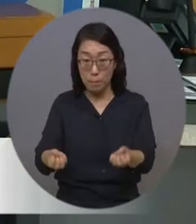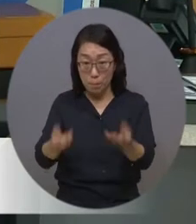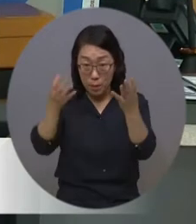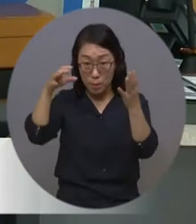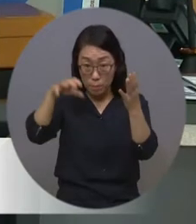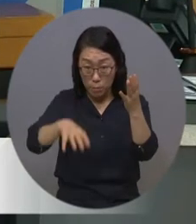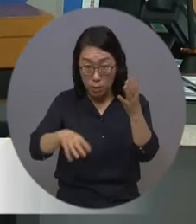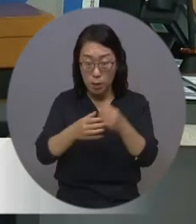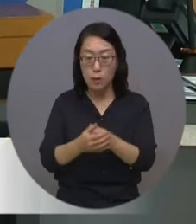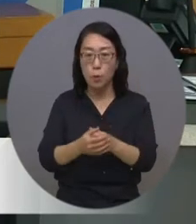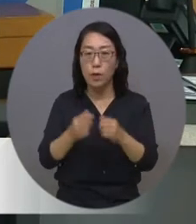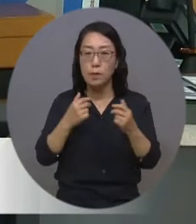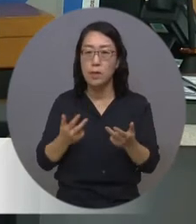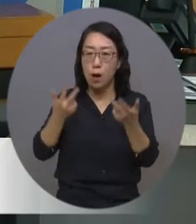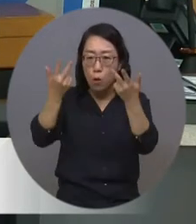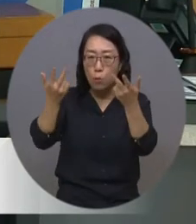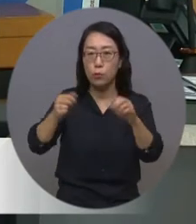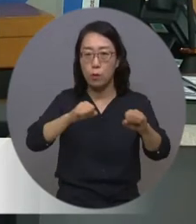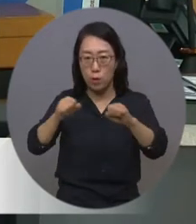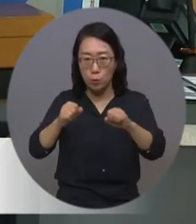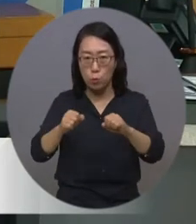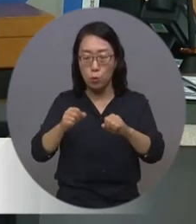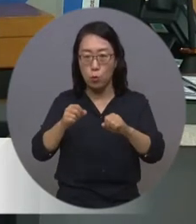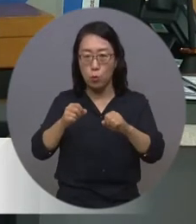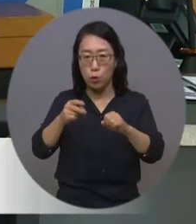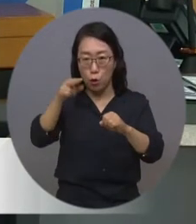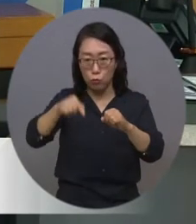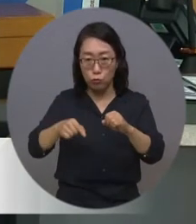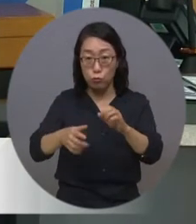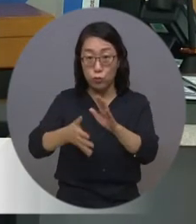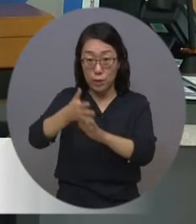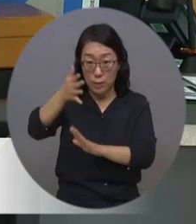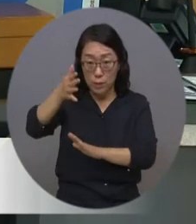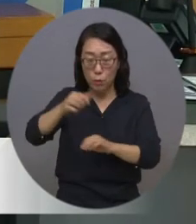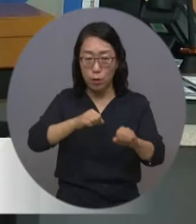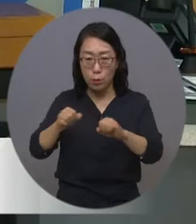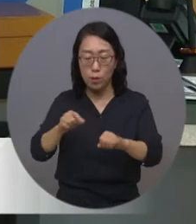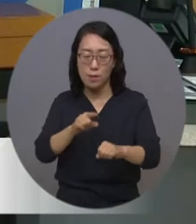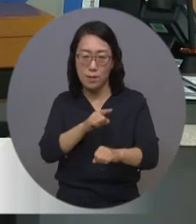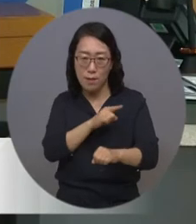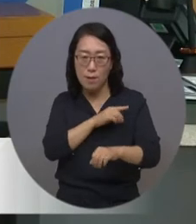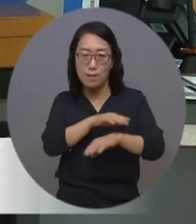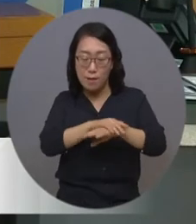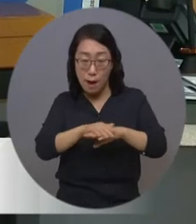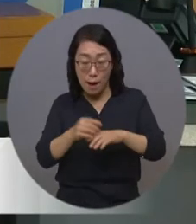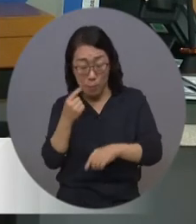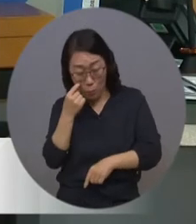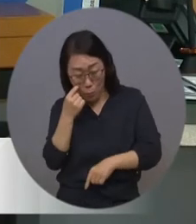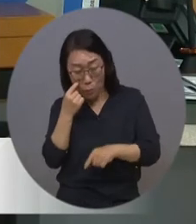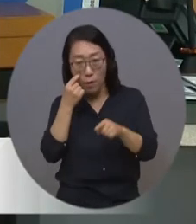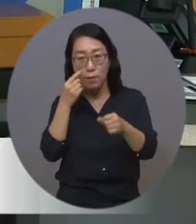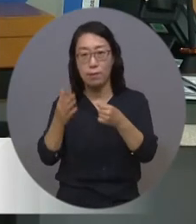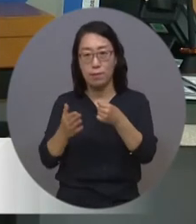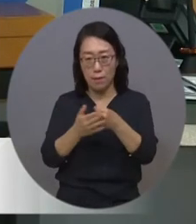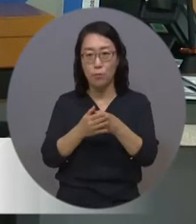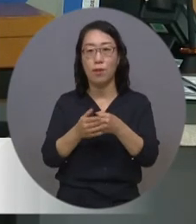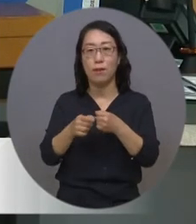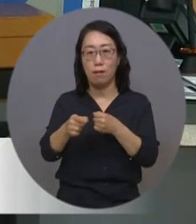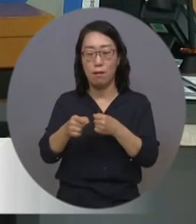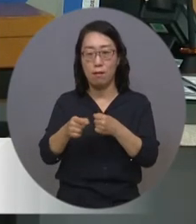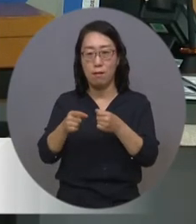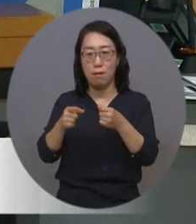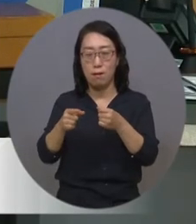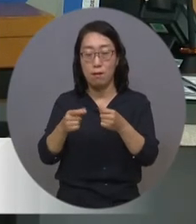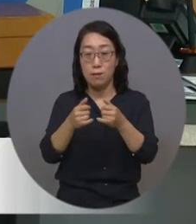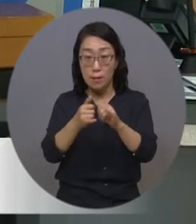그동안의 자원봉사 활동이라든지 여수시 저희 시정 활동에 가장 모범을 보였기 때문에 주민들이 그런